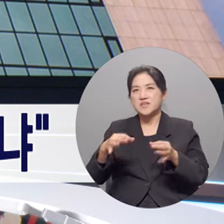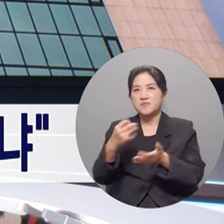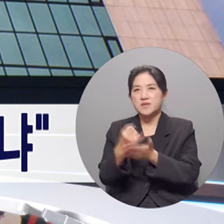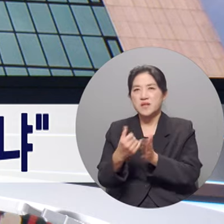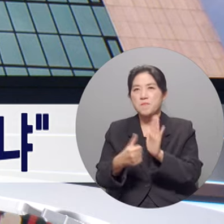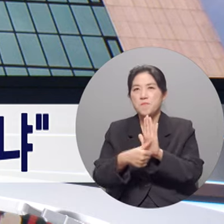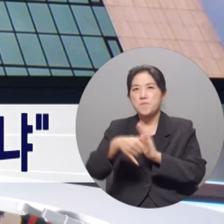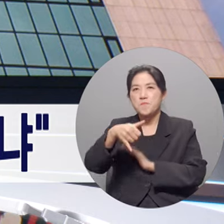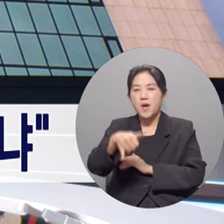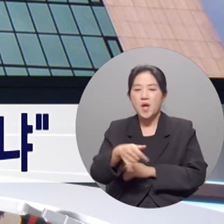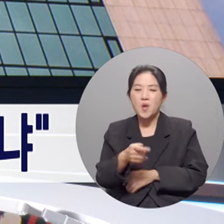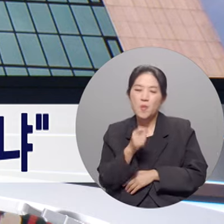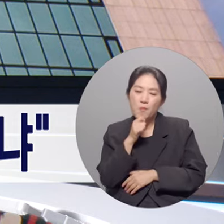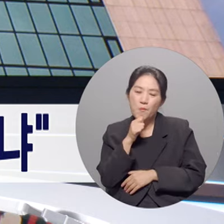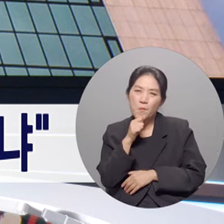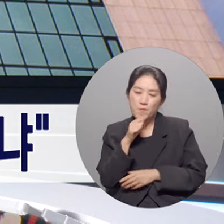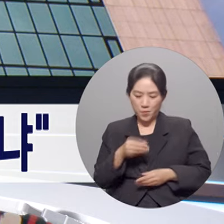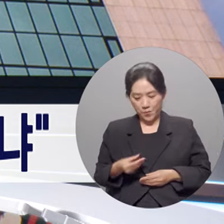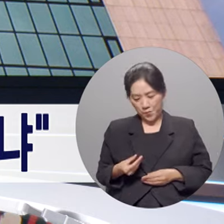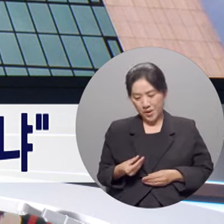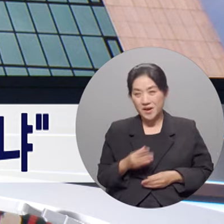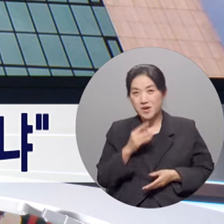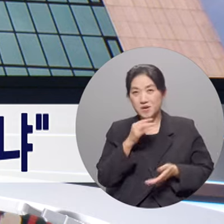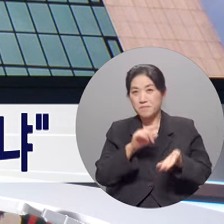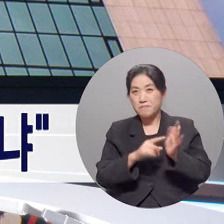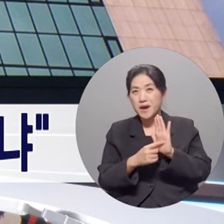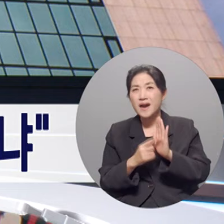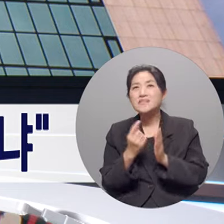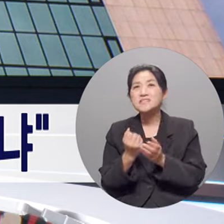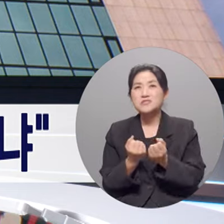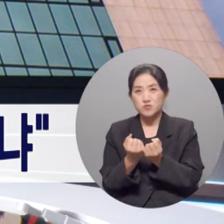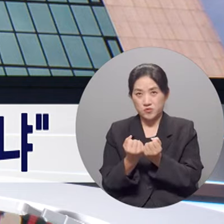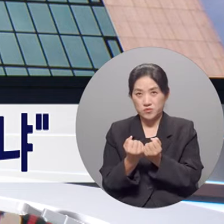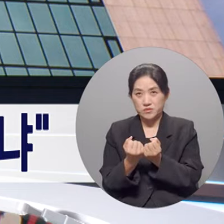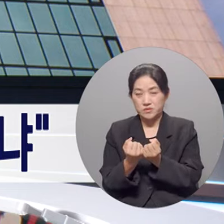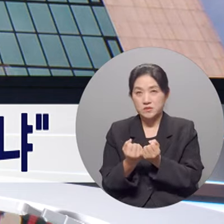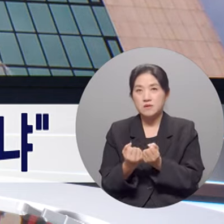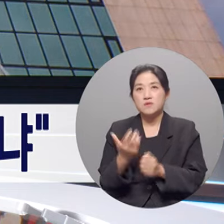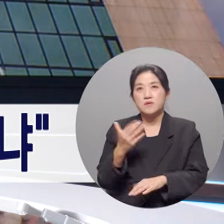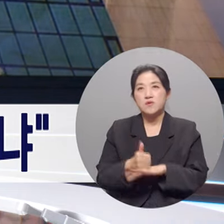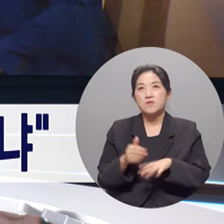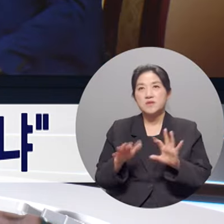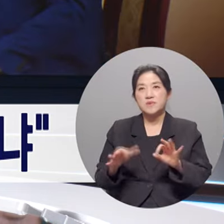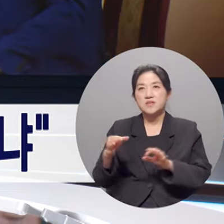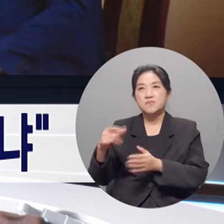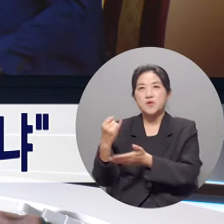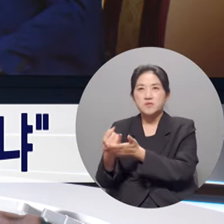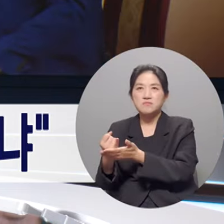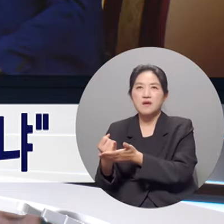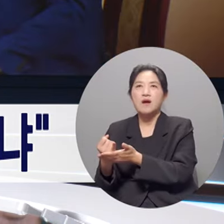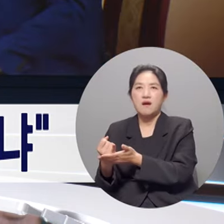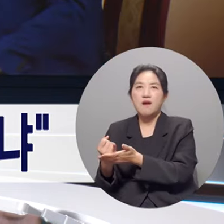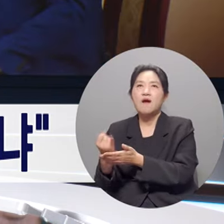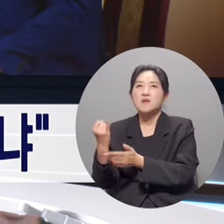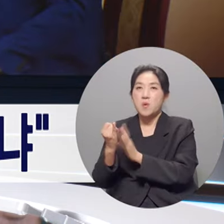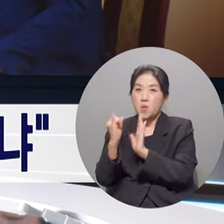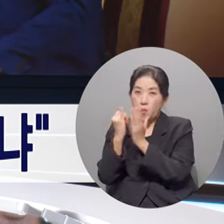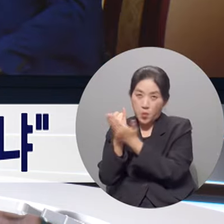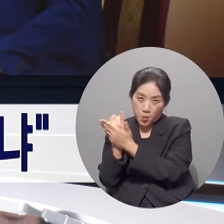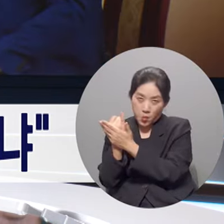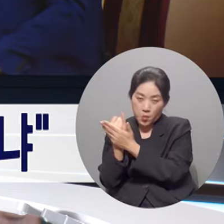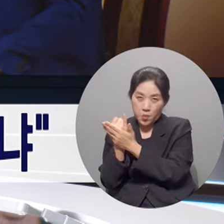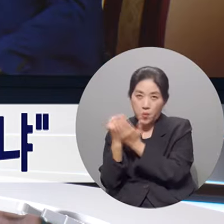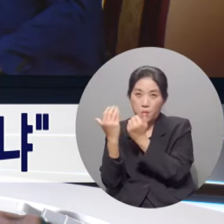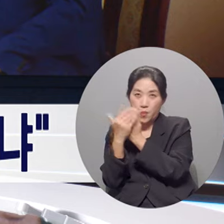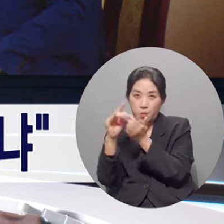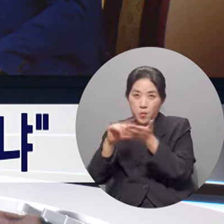명품백을 조그만 파우치라 표현했던 이유를 해명했는데요 결국 이번에도 김건 여사다 김여사를 감싸